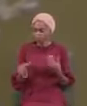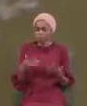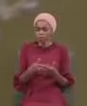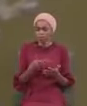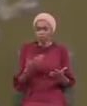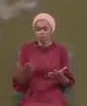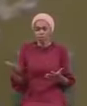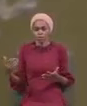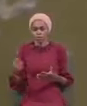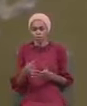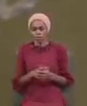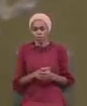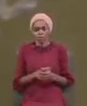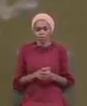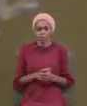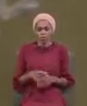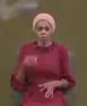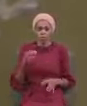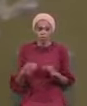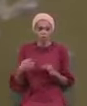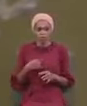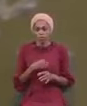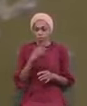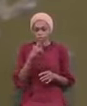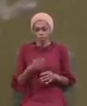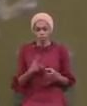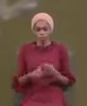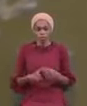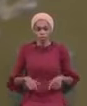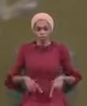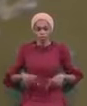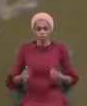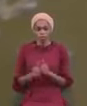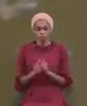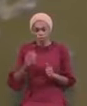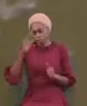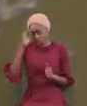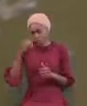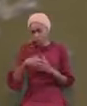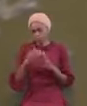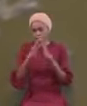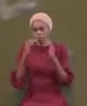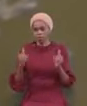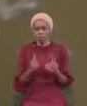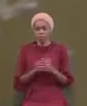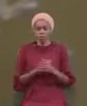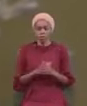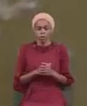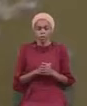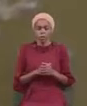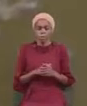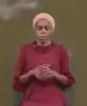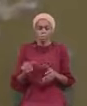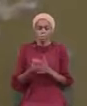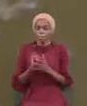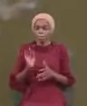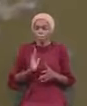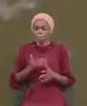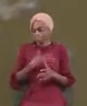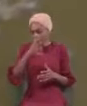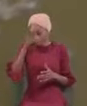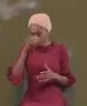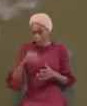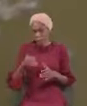vivre avec lui dans la maison notre père dans la notre père dans le Seigneur à sondage pourons